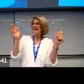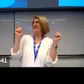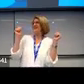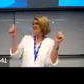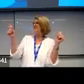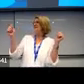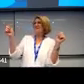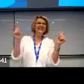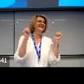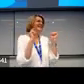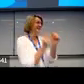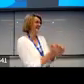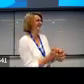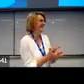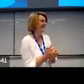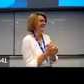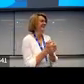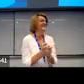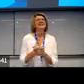Ouais, c'est quand même bon!